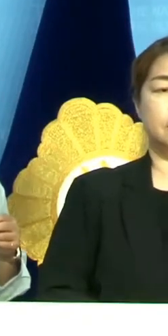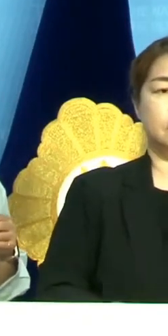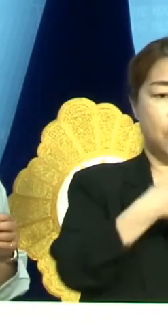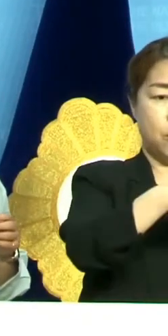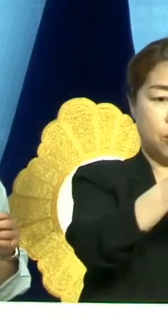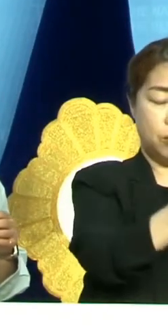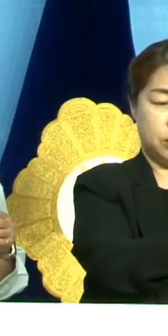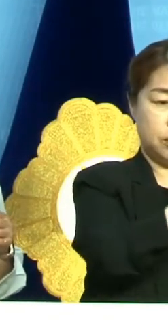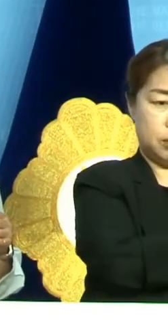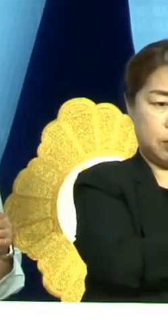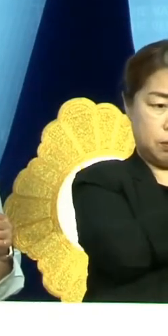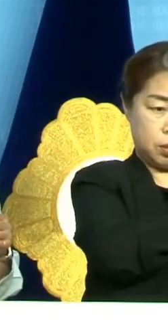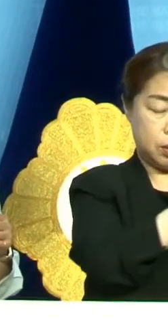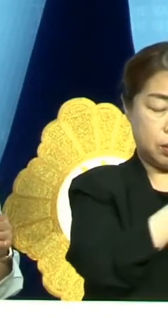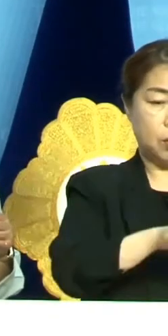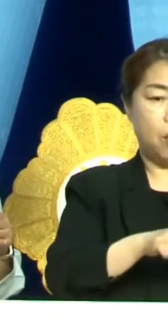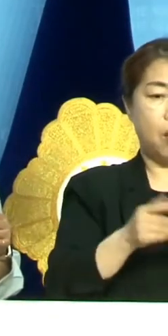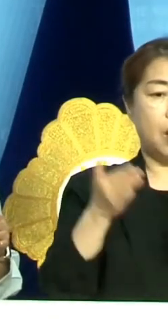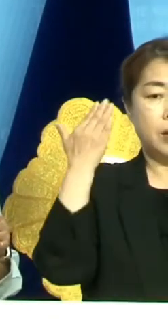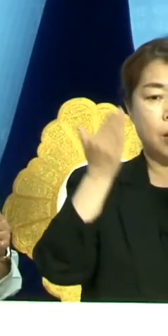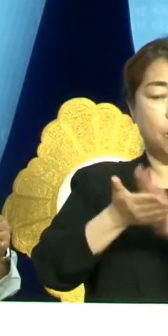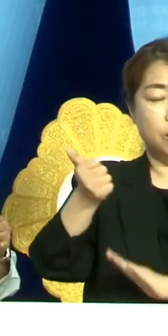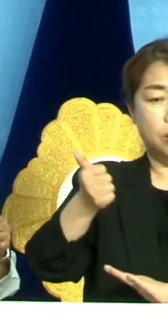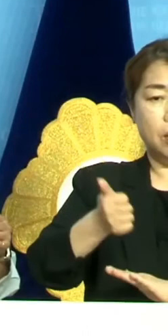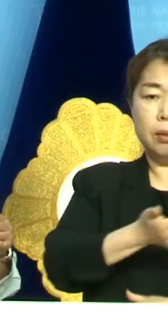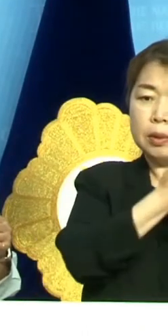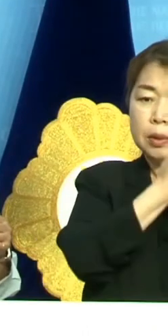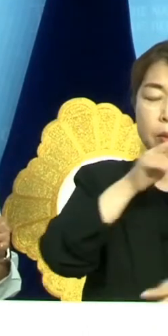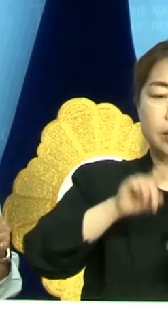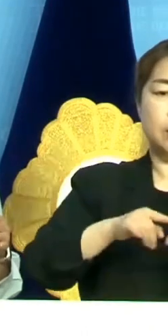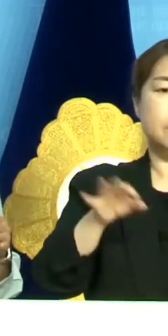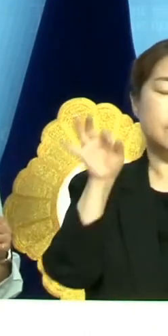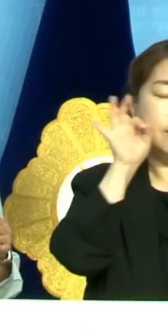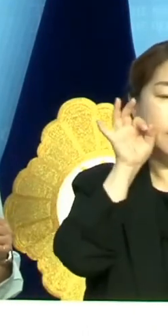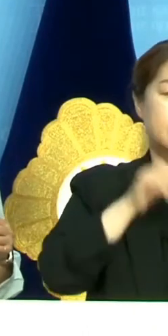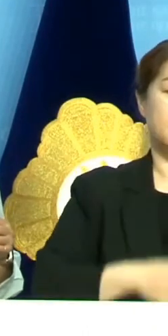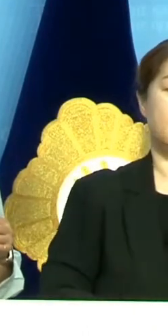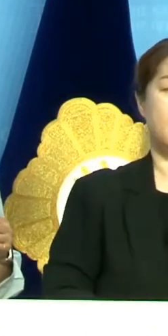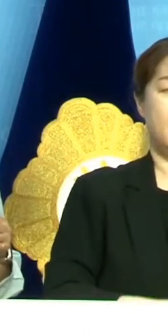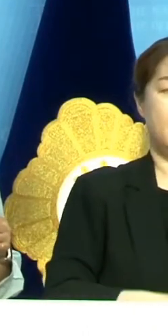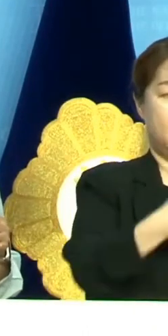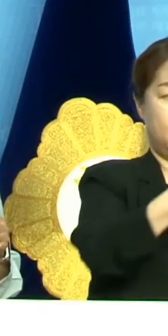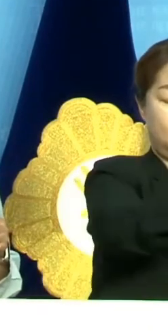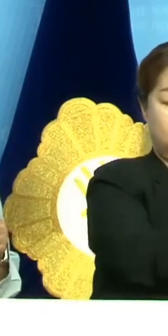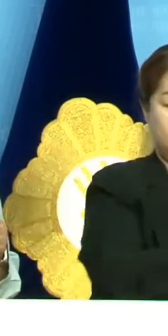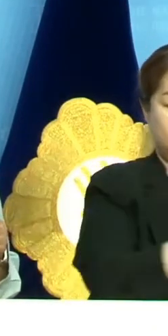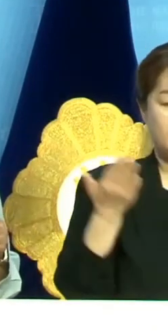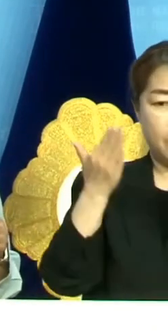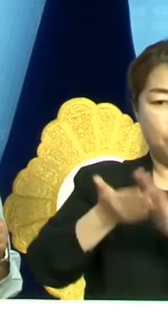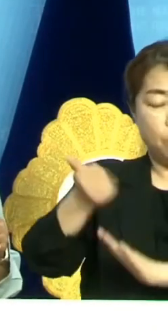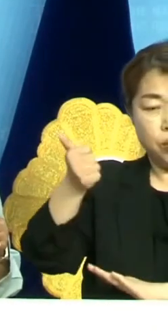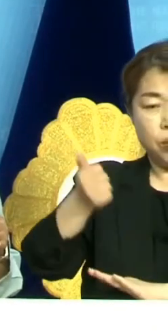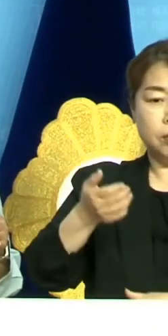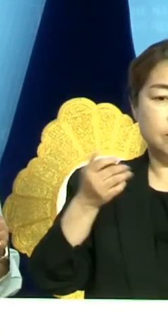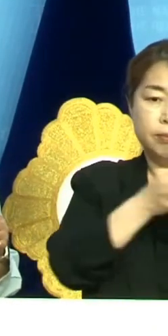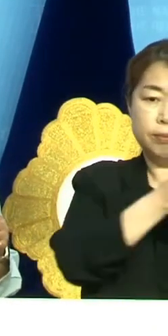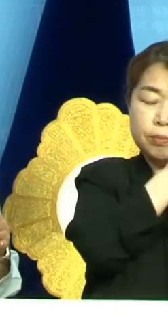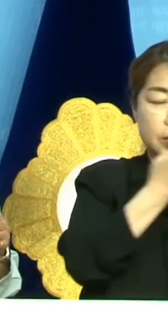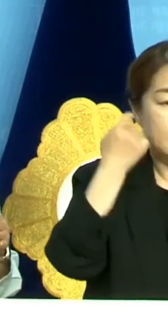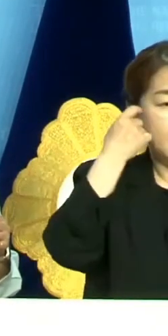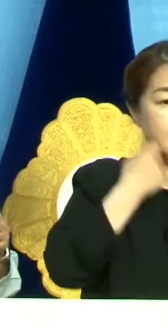교육부의 무능과 대학 본부의 치조 람이 우리는 부끄럽습니다 그리고 교육과 대학 본부에 없이 부끄러움을 느끼고 있는지 묻고